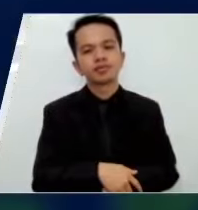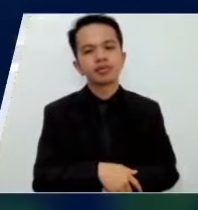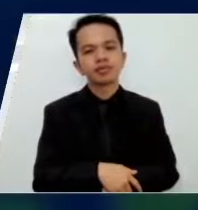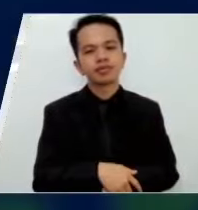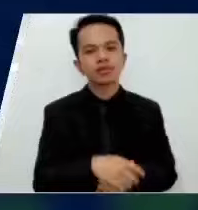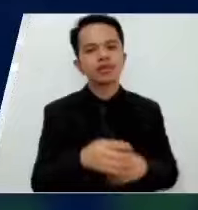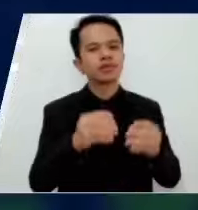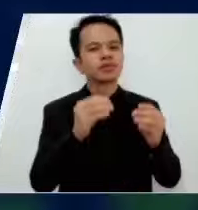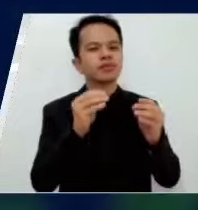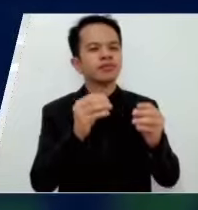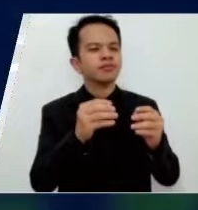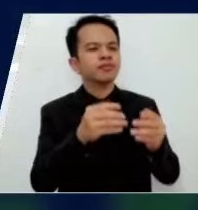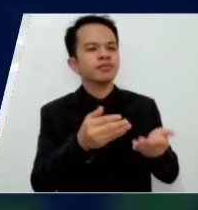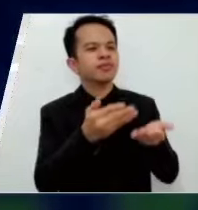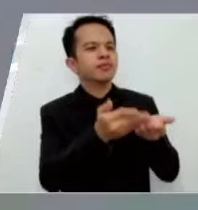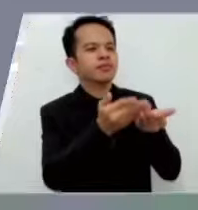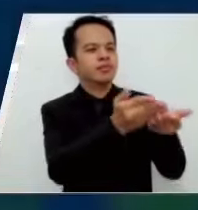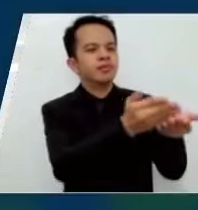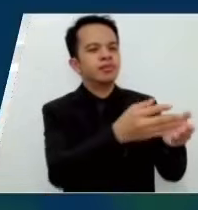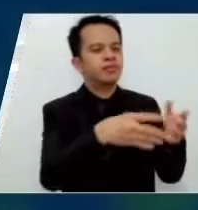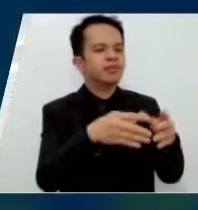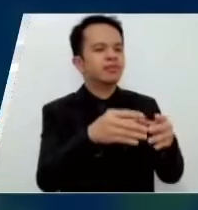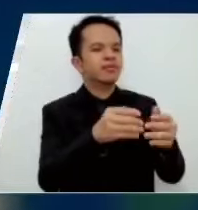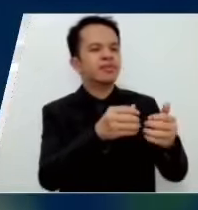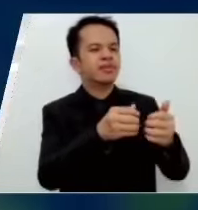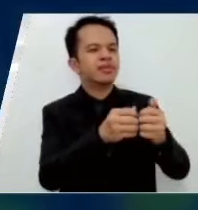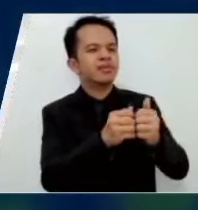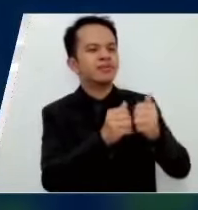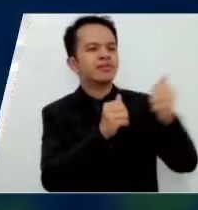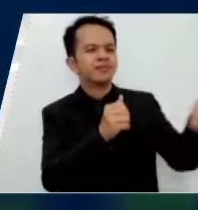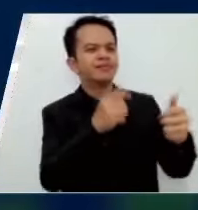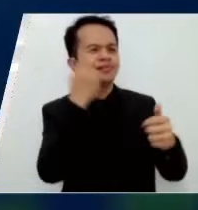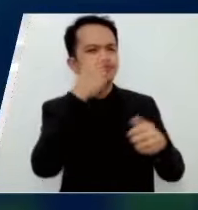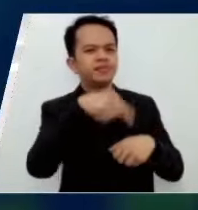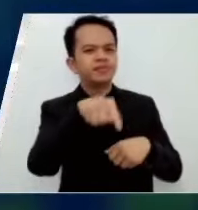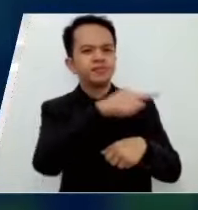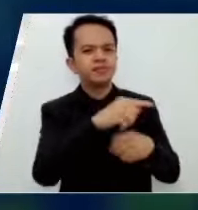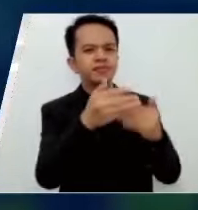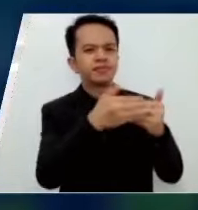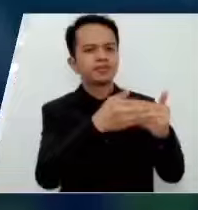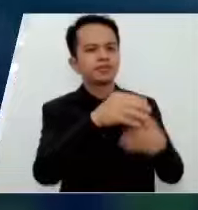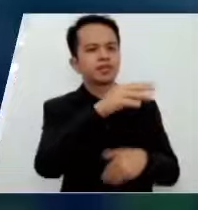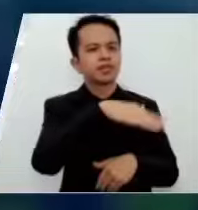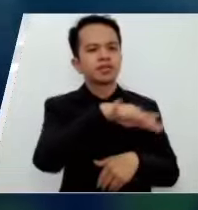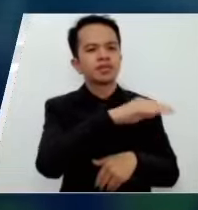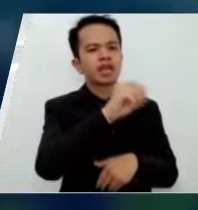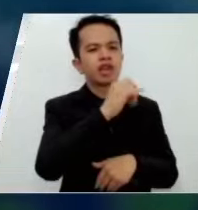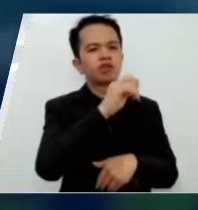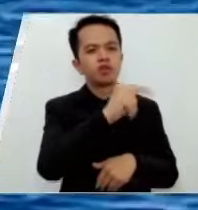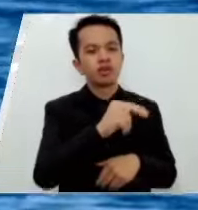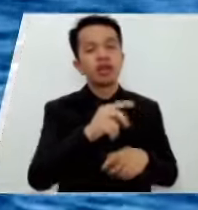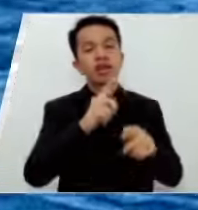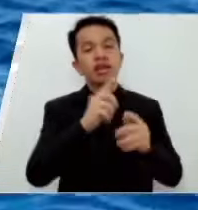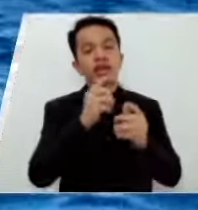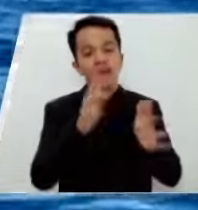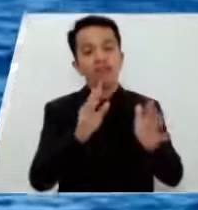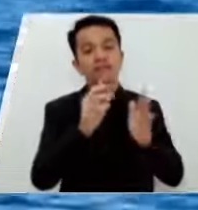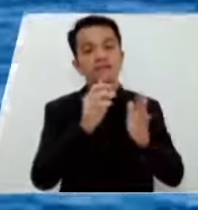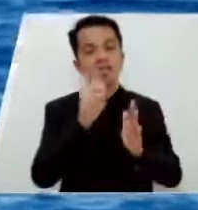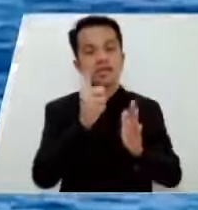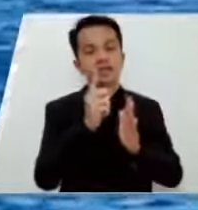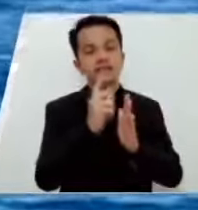ilalayo siya away from moving closer sa Ayungin Shoal. Now, after 10 minutes, by 8:10,